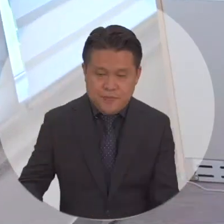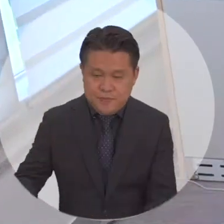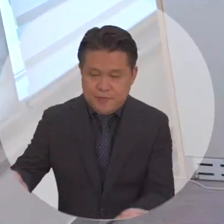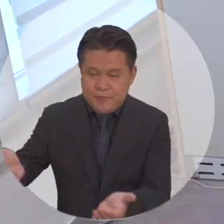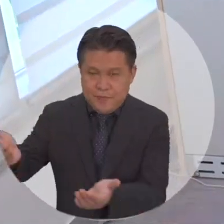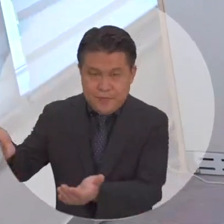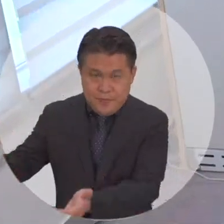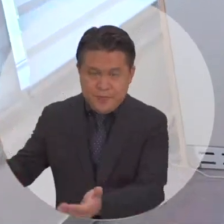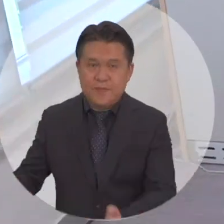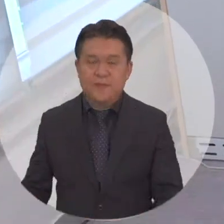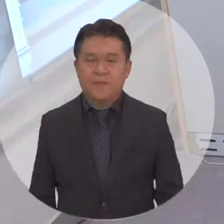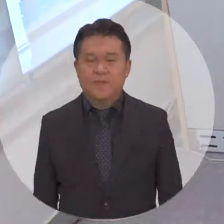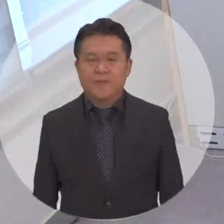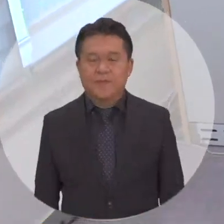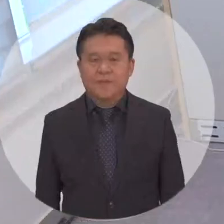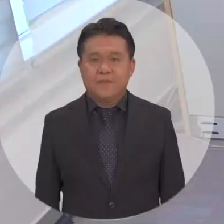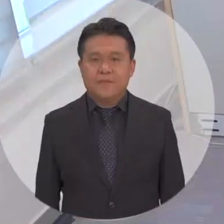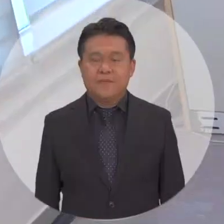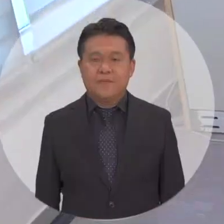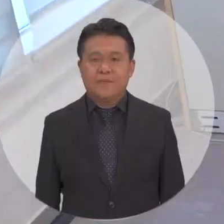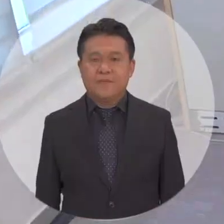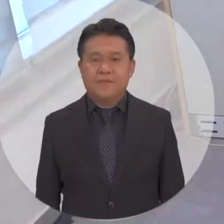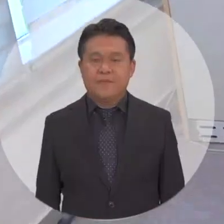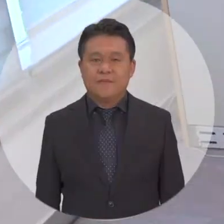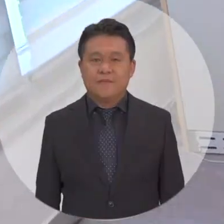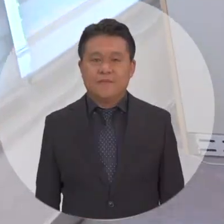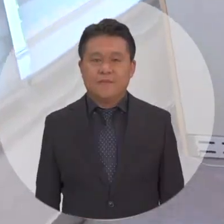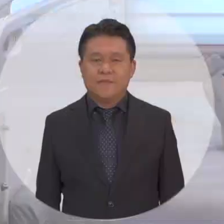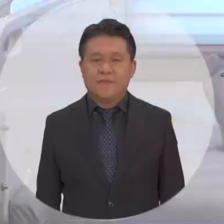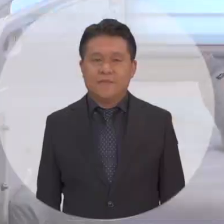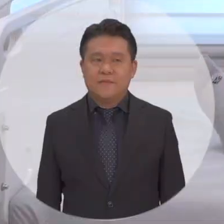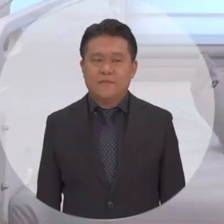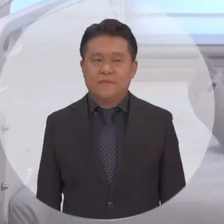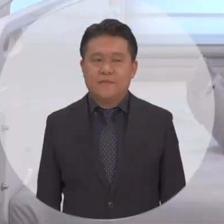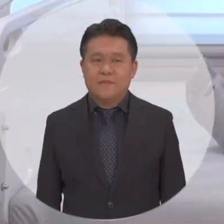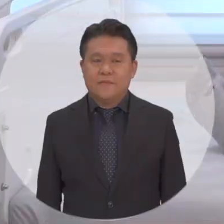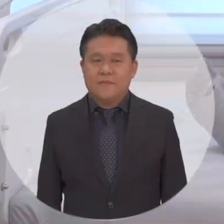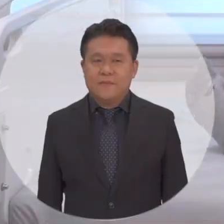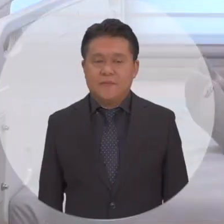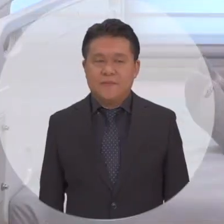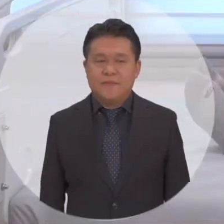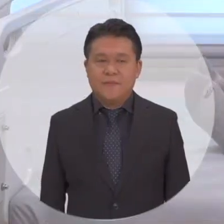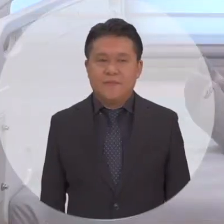동시에 대상자를 침대 머리 쪽으로 이동시킵니다.